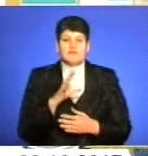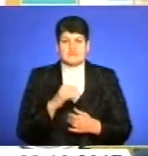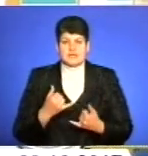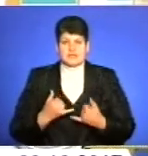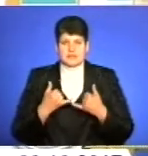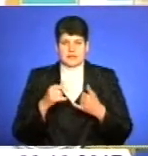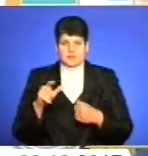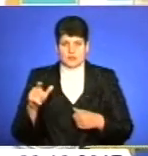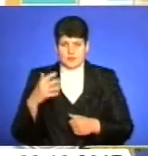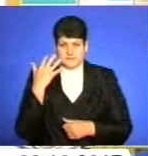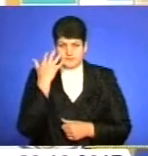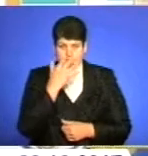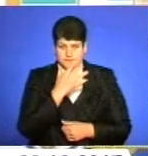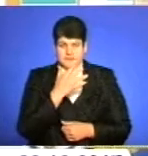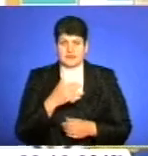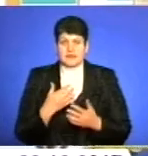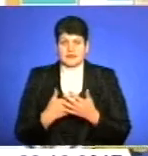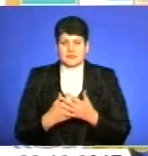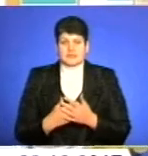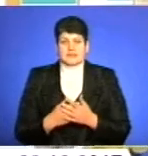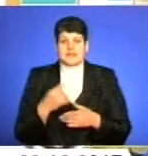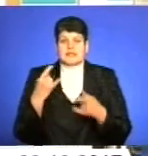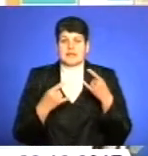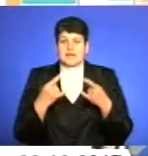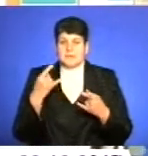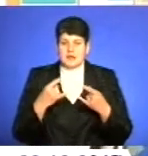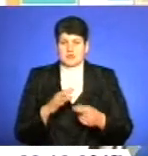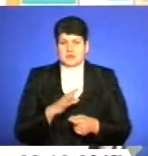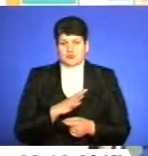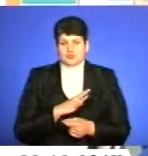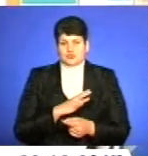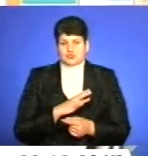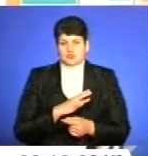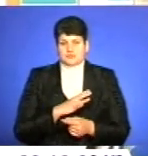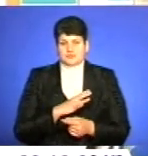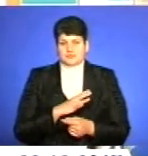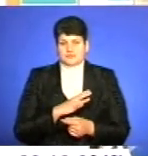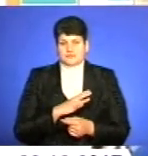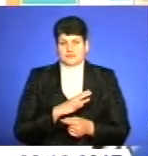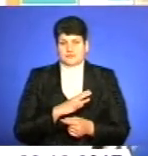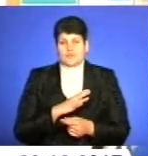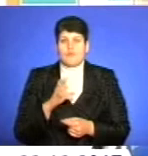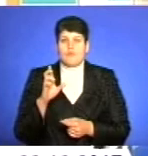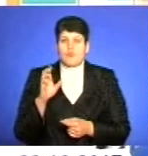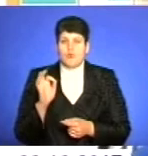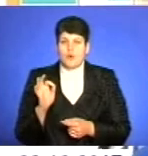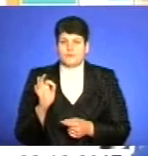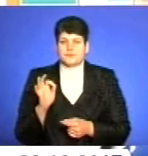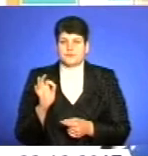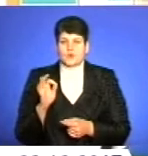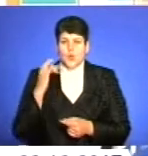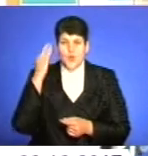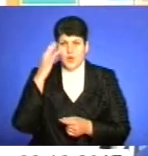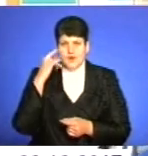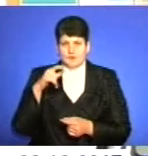таких незрячих. Тобто навіть телебачення, щоб було таким. Бо уява в